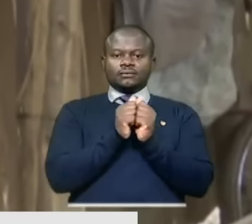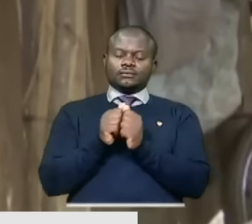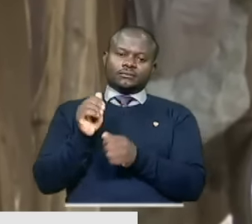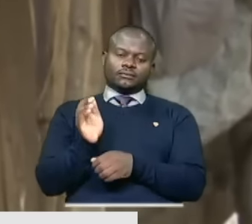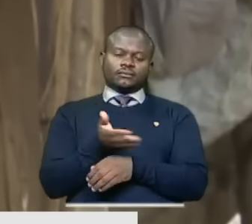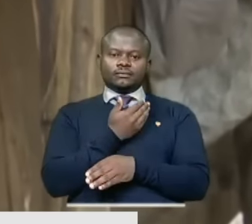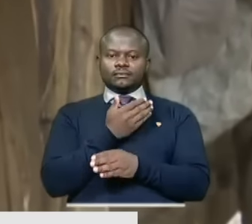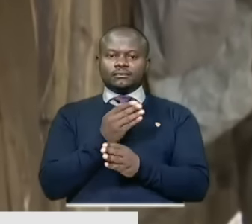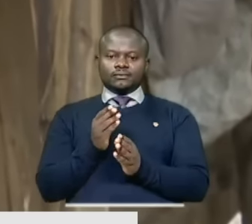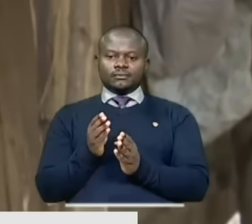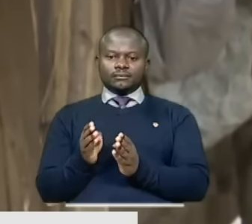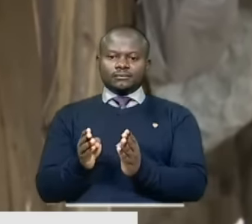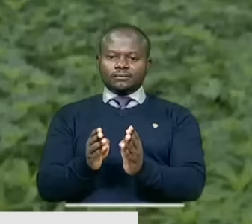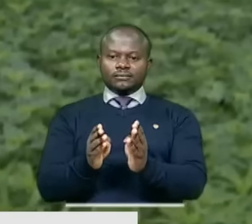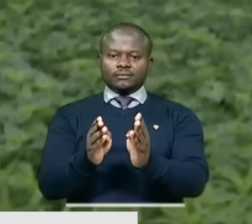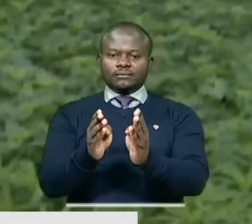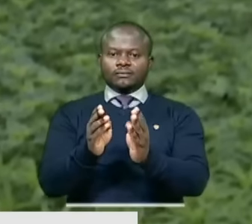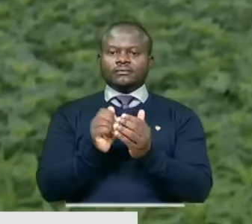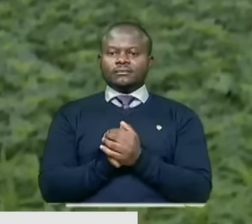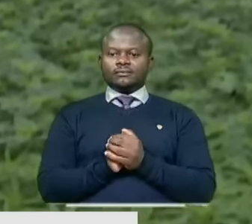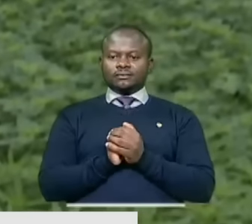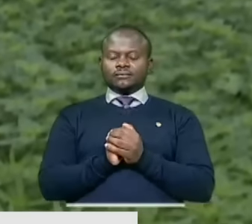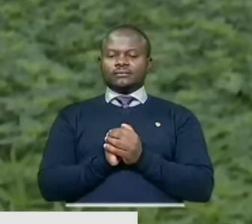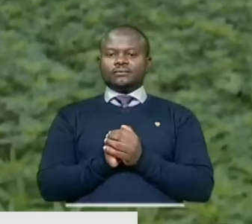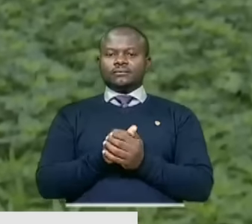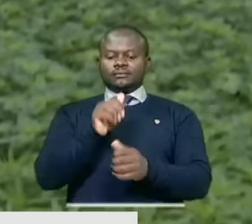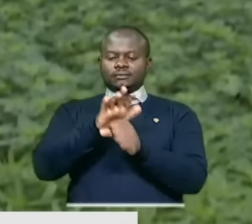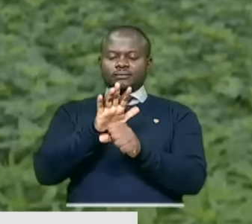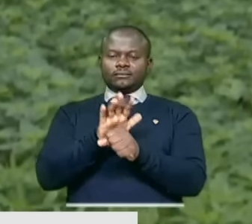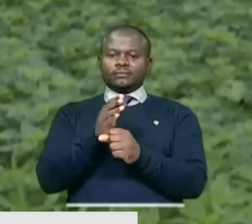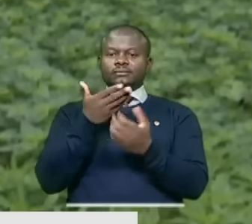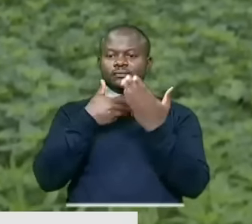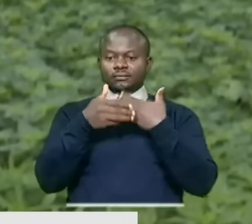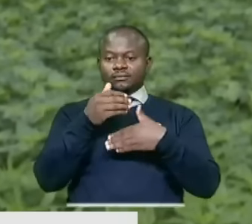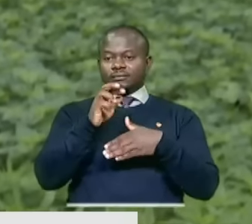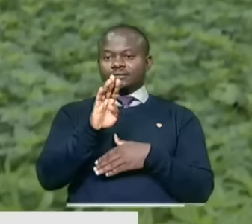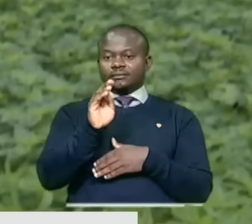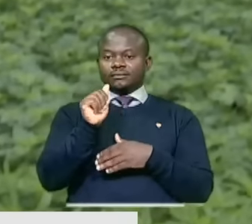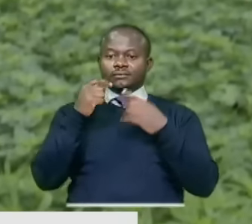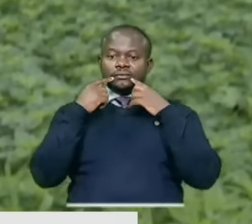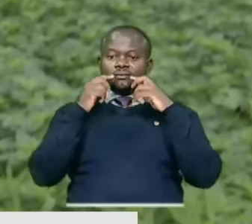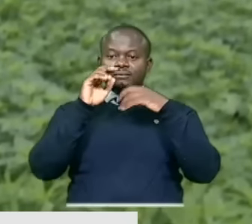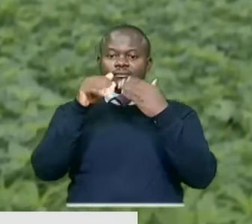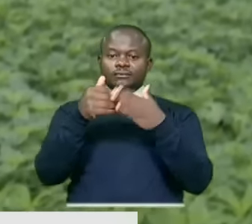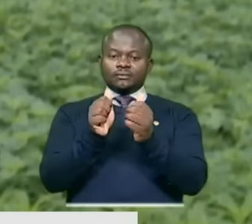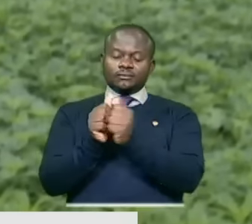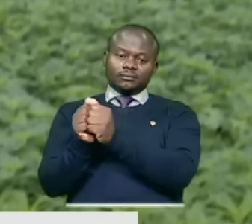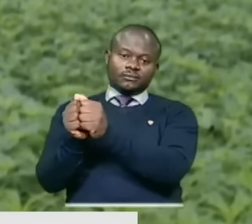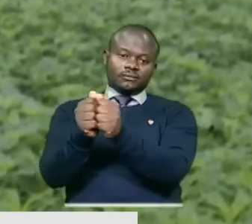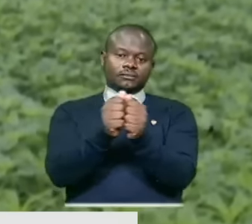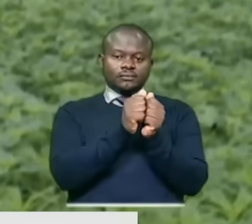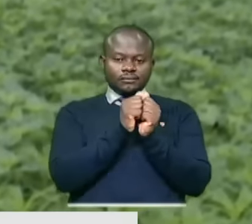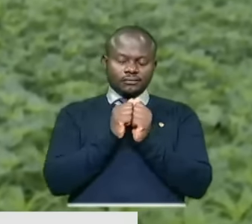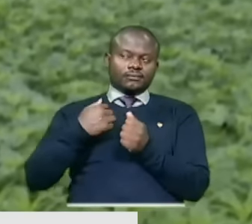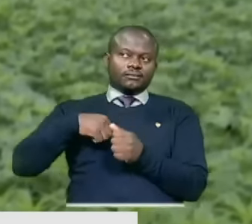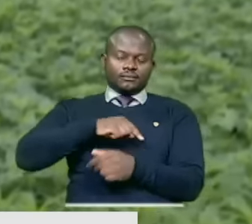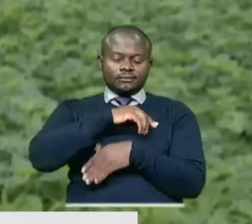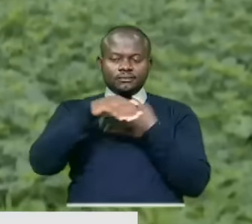ejo nzongeye guhinga ahandi abenshi mu bahinzi baganiriye na Arabie bavuga ko umushahara w'umuhinzi uhinga mu murima we uri